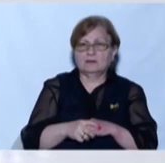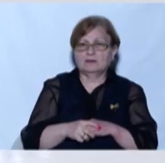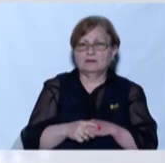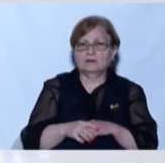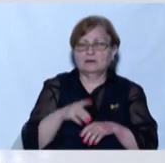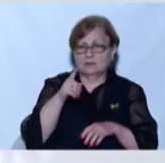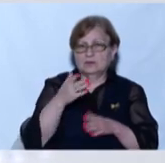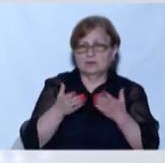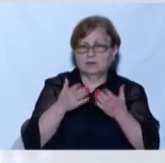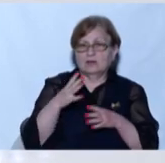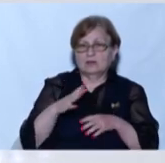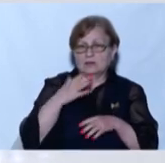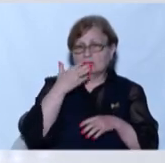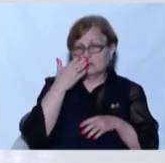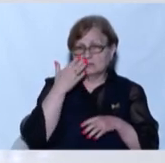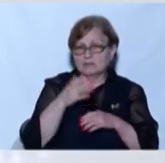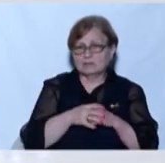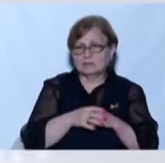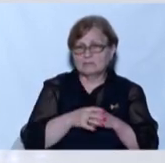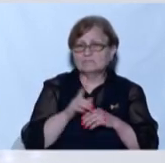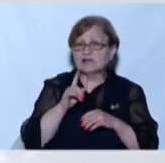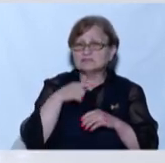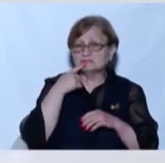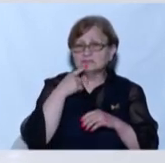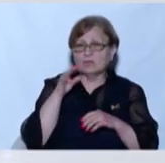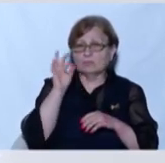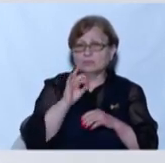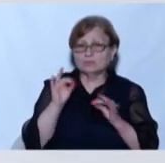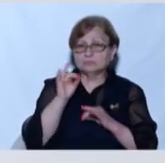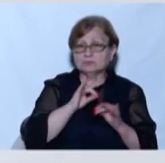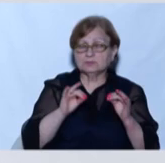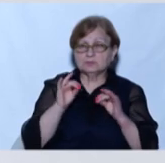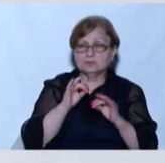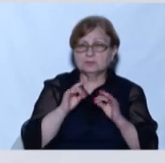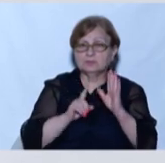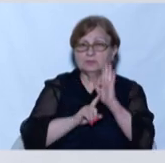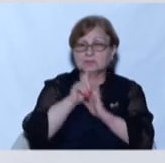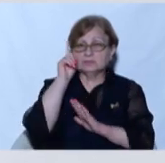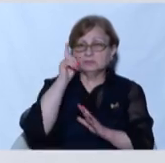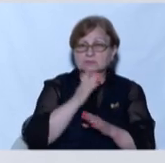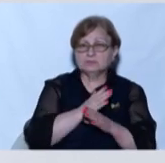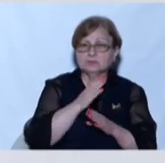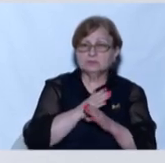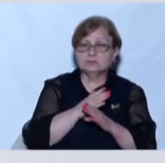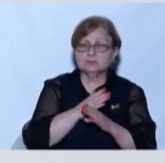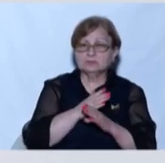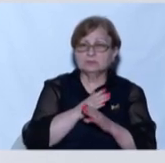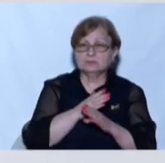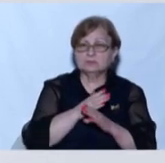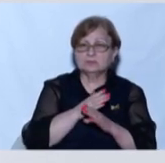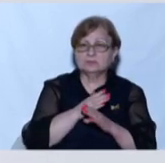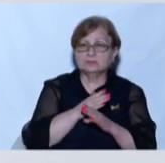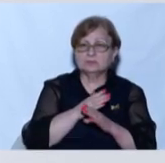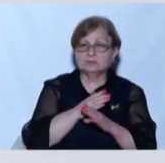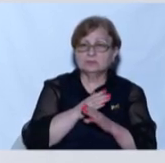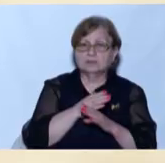წაკითხულიც გექნებათ უკვე გვეცოდება და შემდეგ ხარ რაზე ვისაუბროთ დასაწყისში არის ესეთი უხატია არის